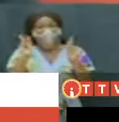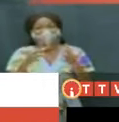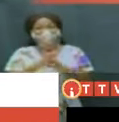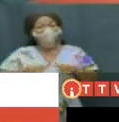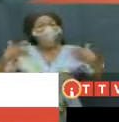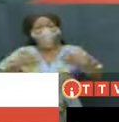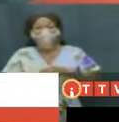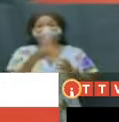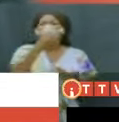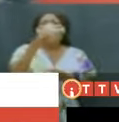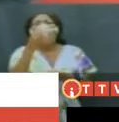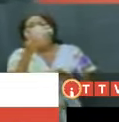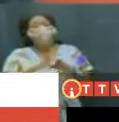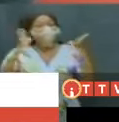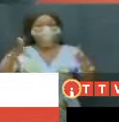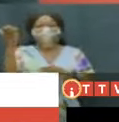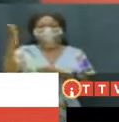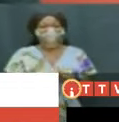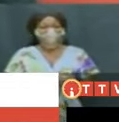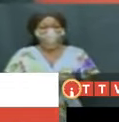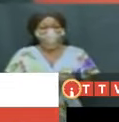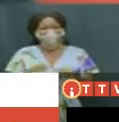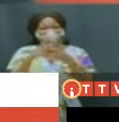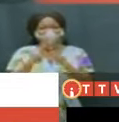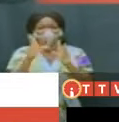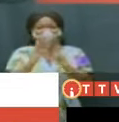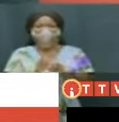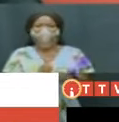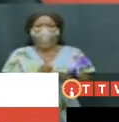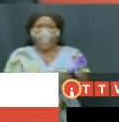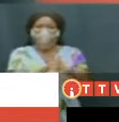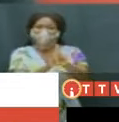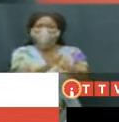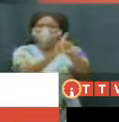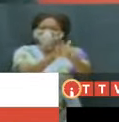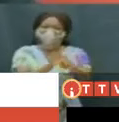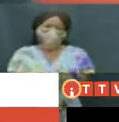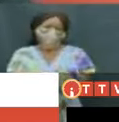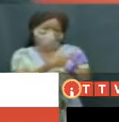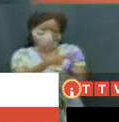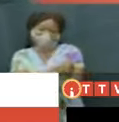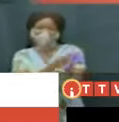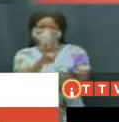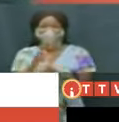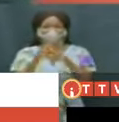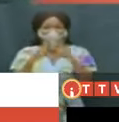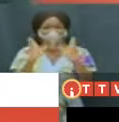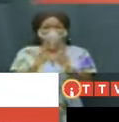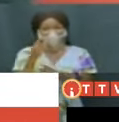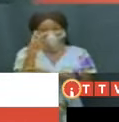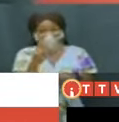zambiri, kumanso anthu amene amaperekeza katemera kumeneyo, anthu amene samaona kuona kuti kuimika manja kuti